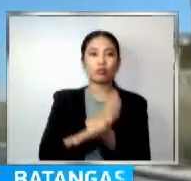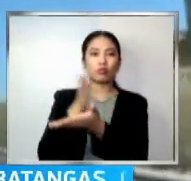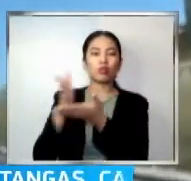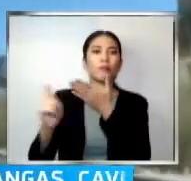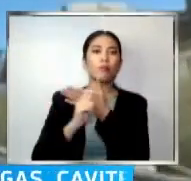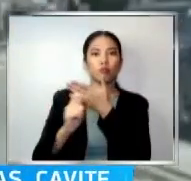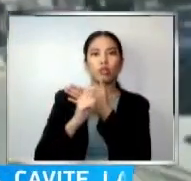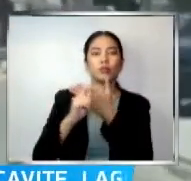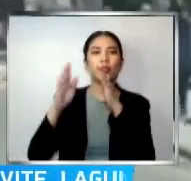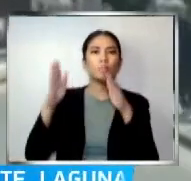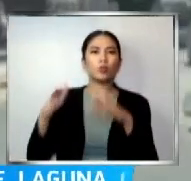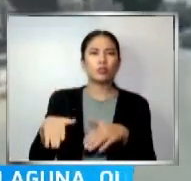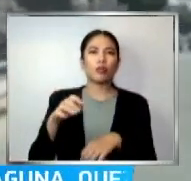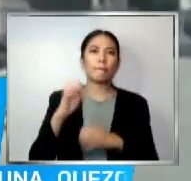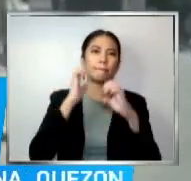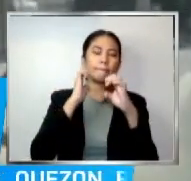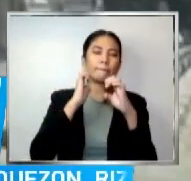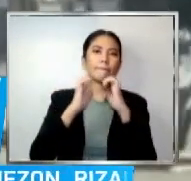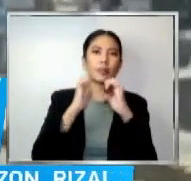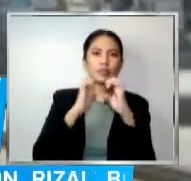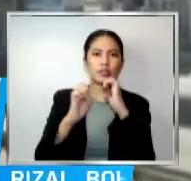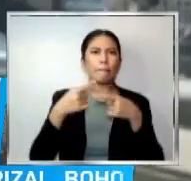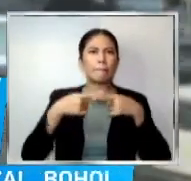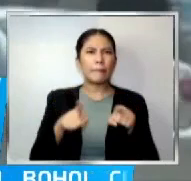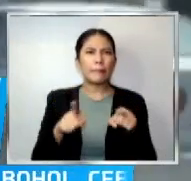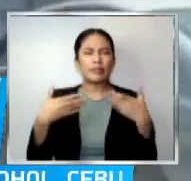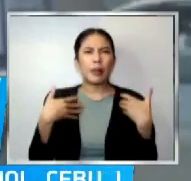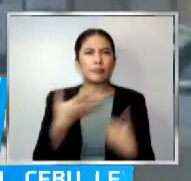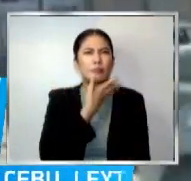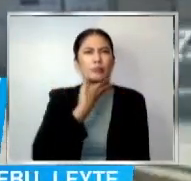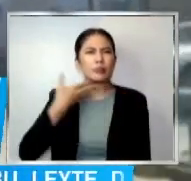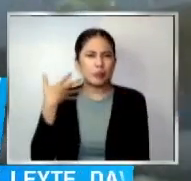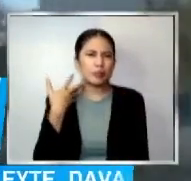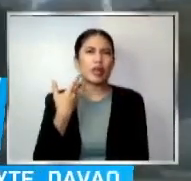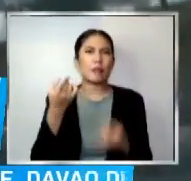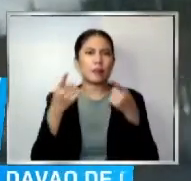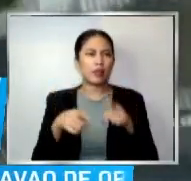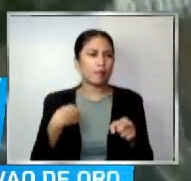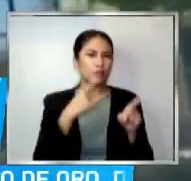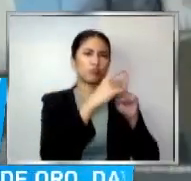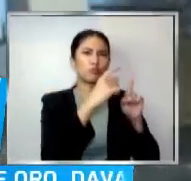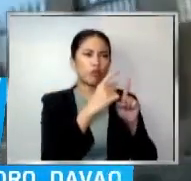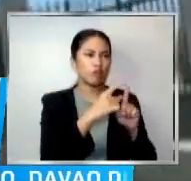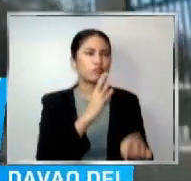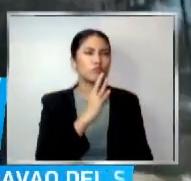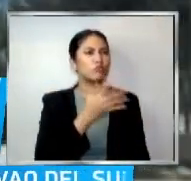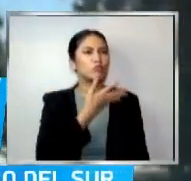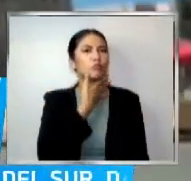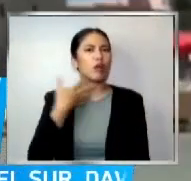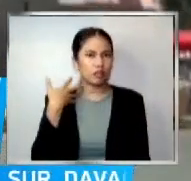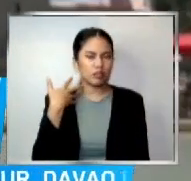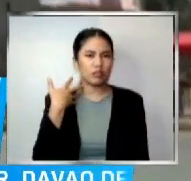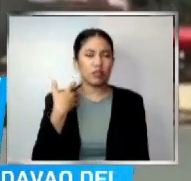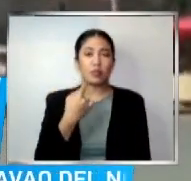ng embahada na sinabihan siya ng malalaswang salita kahit alam itong menor de edad si Lenlen. Sabi ni Lenlen, maraming kapwa menor de edad